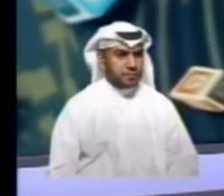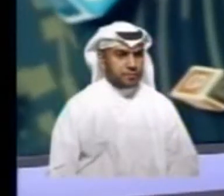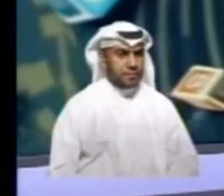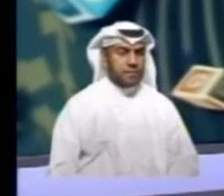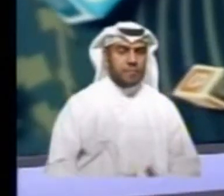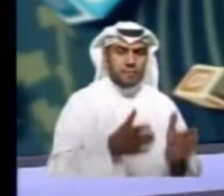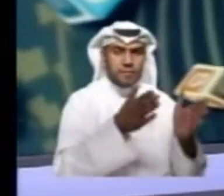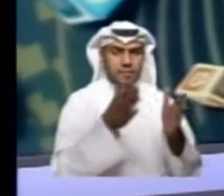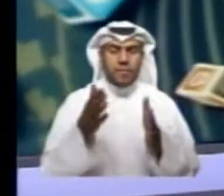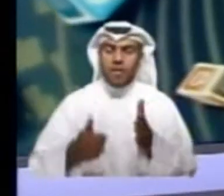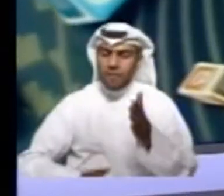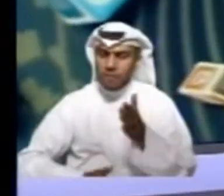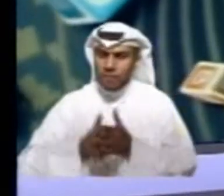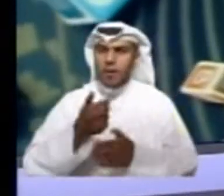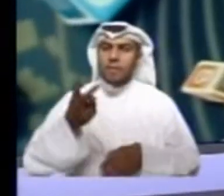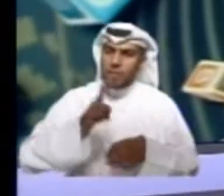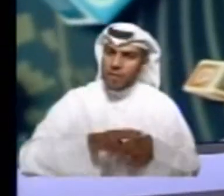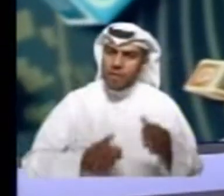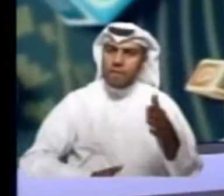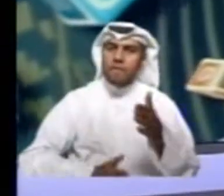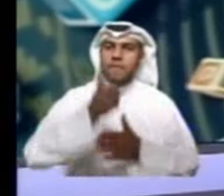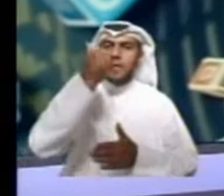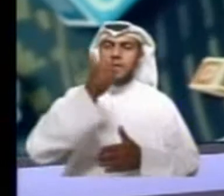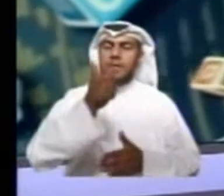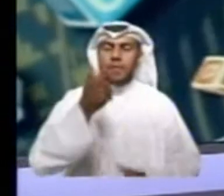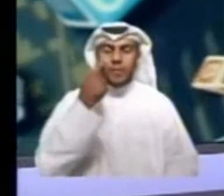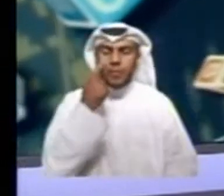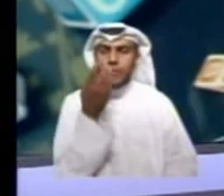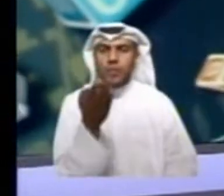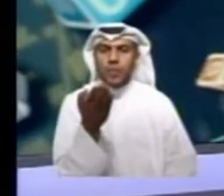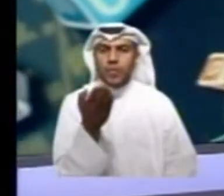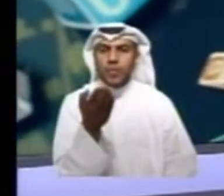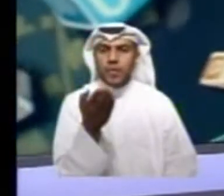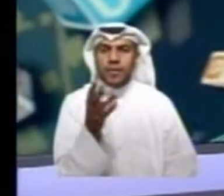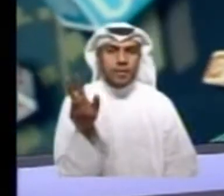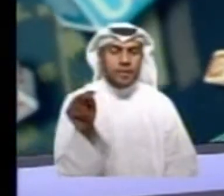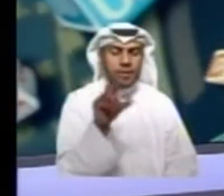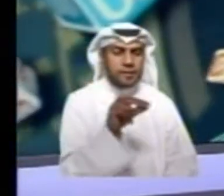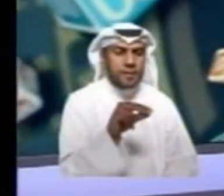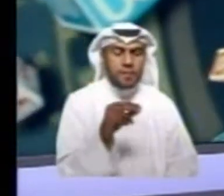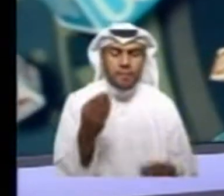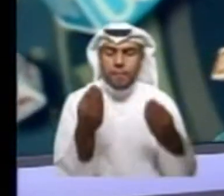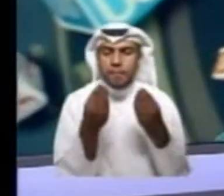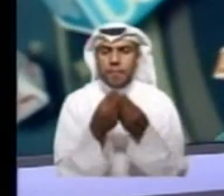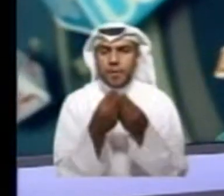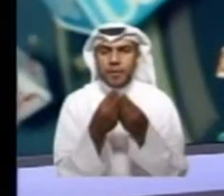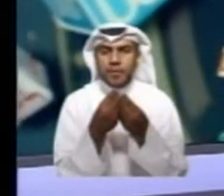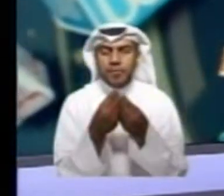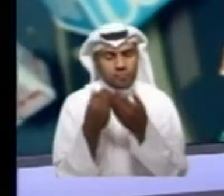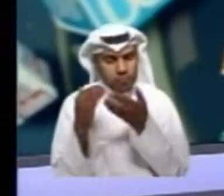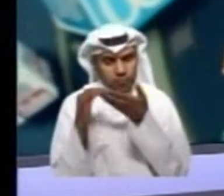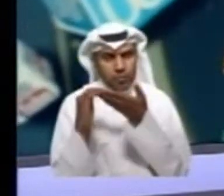من إنجاز إلى آخر، فمن أعظم الرحلات تلك التي تأخذنا مشاهدينا معها لإغاثة